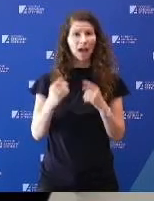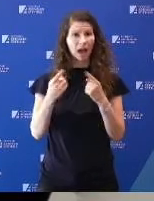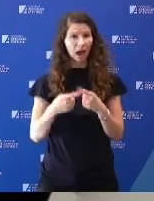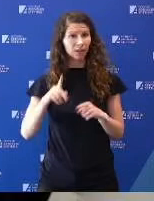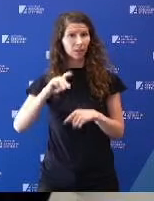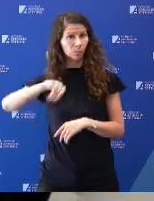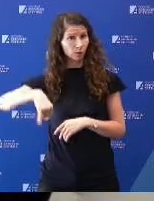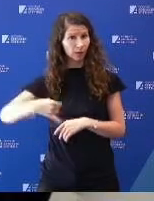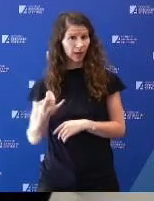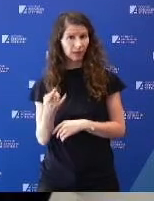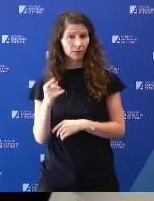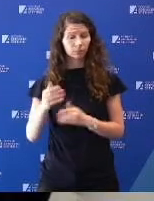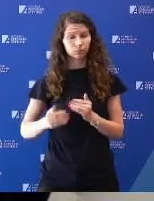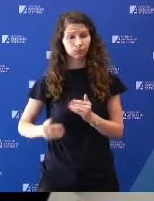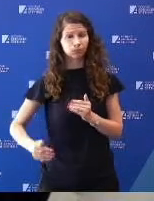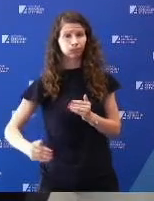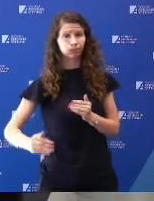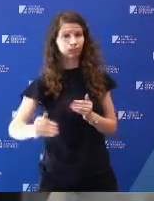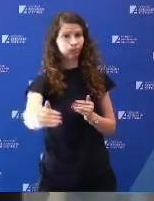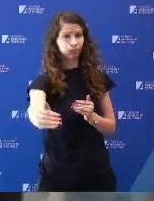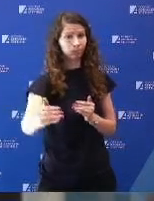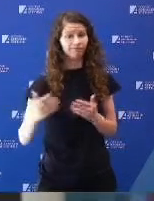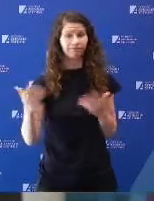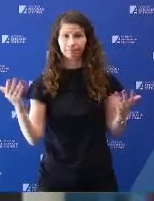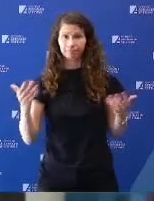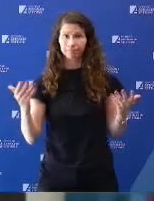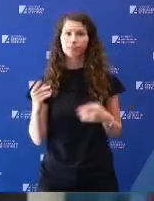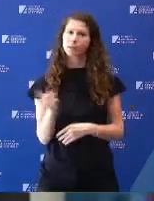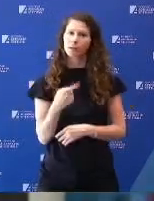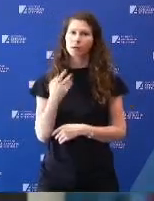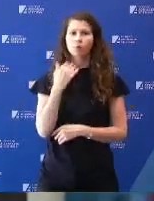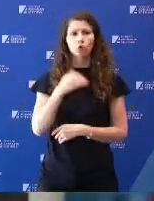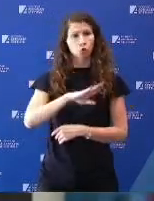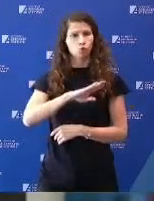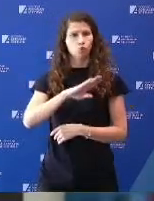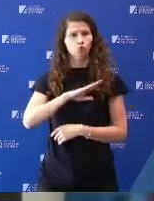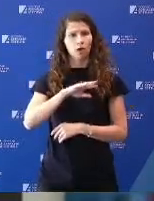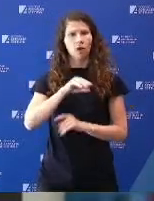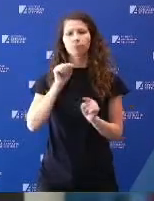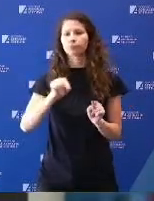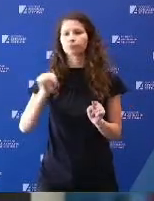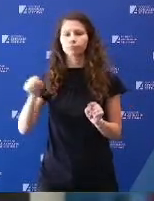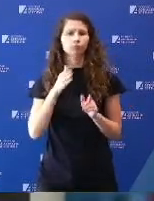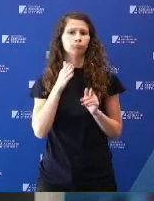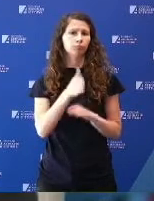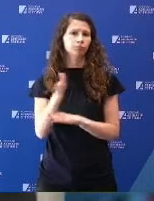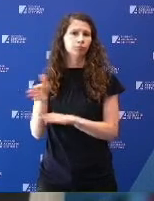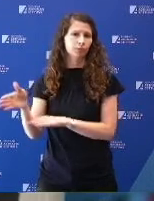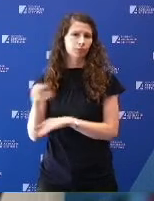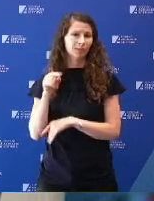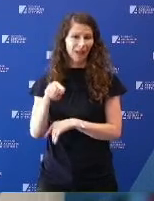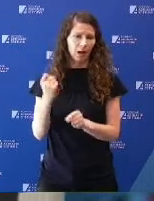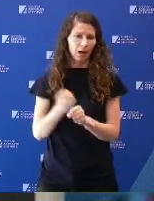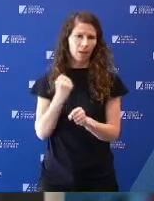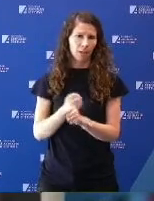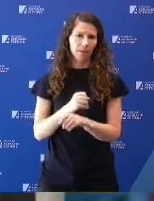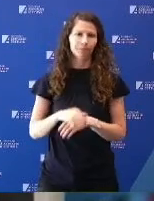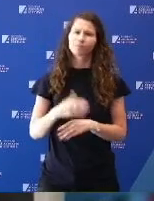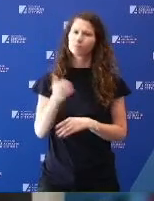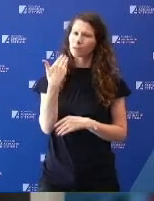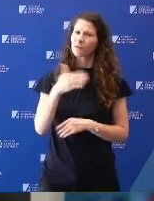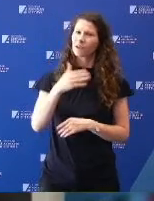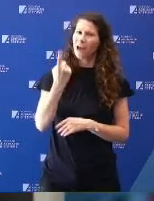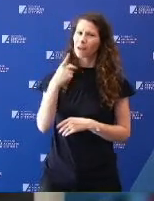auch langfristig, ist, dass wir in Schulen arbeiten. Ein Projekt hatten wir zum Beispiel, wo wir uns gefragt haben, wie können